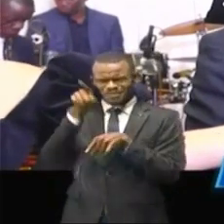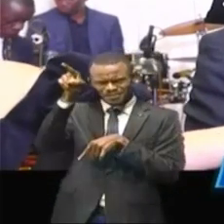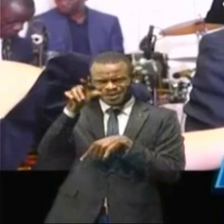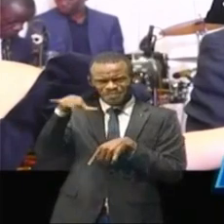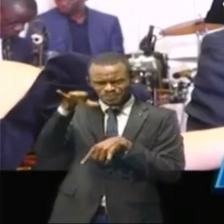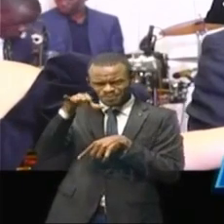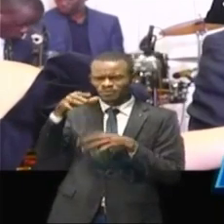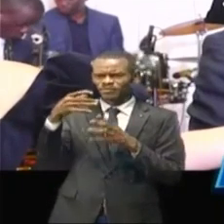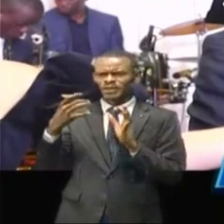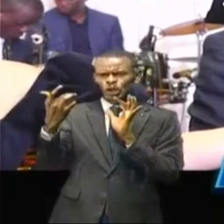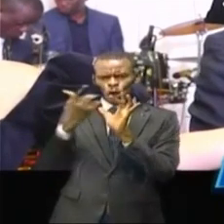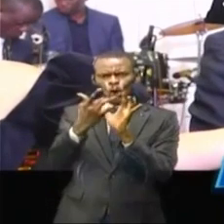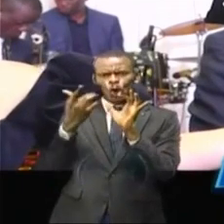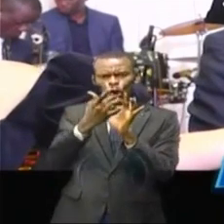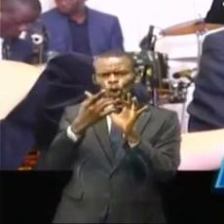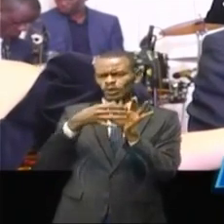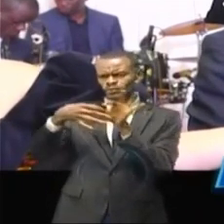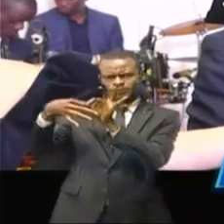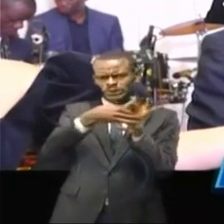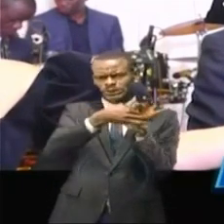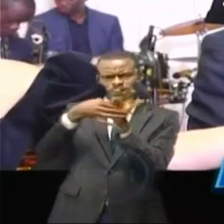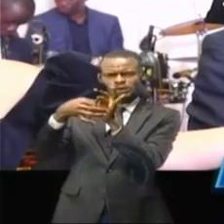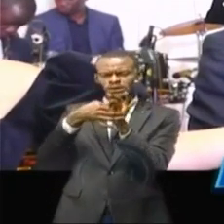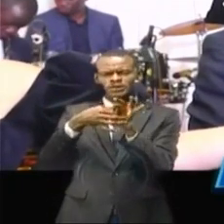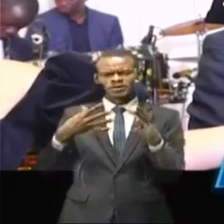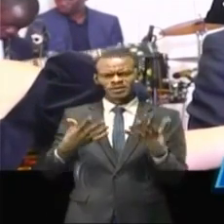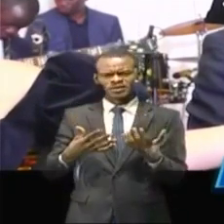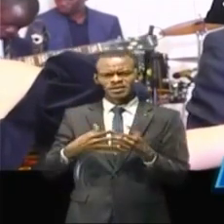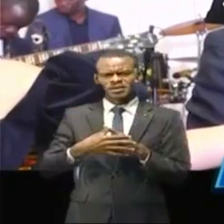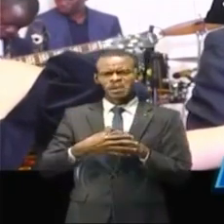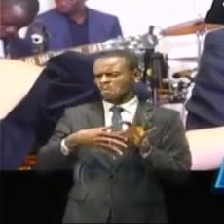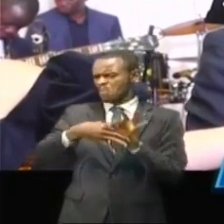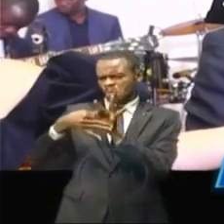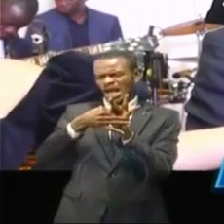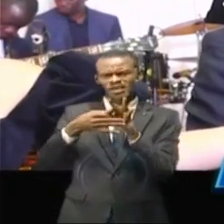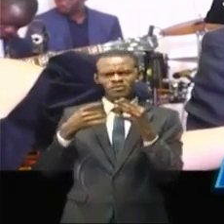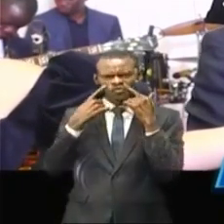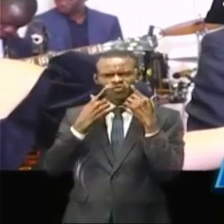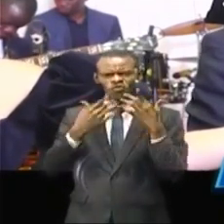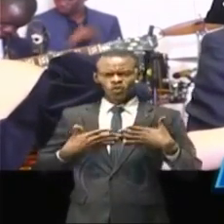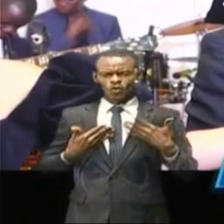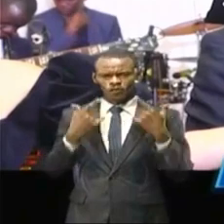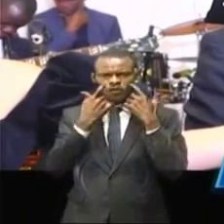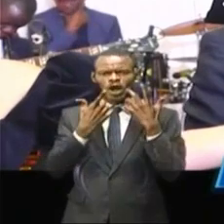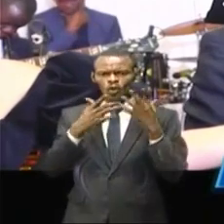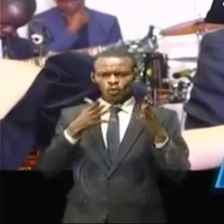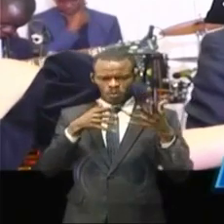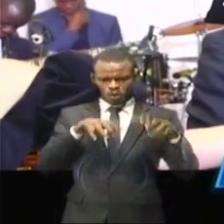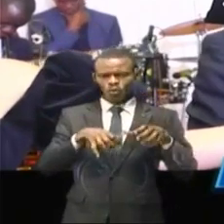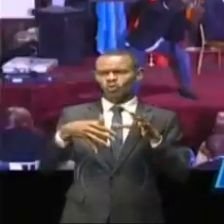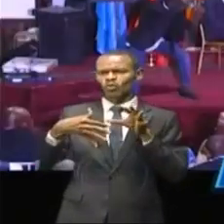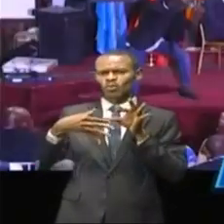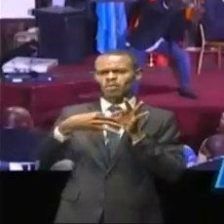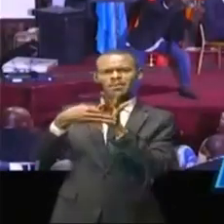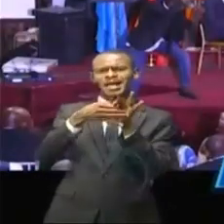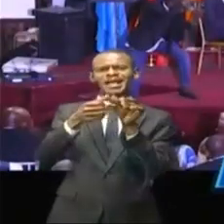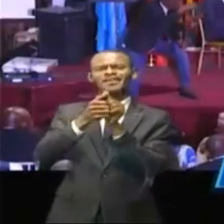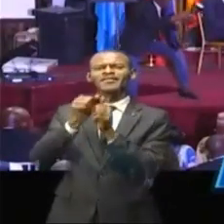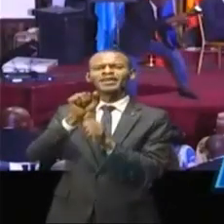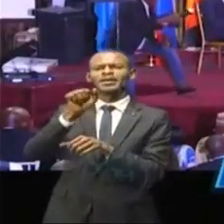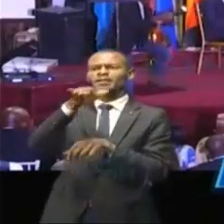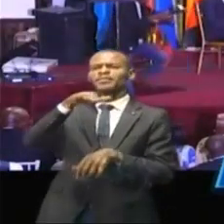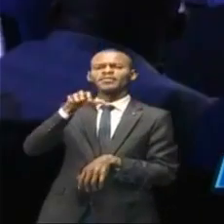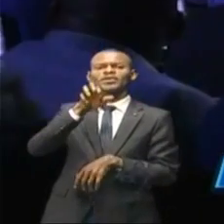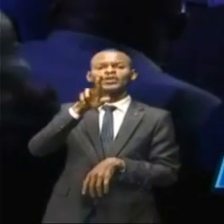la coopération gagnant-gagnant, mais notre rapprochement actuel est plus fort que jamais. Ces